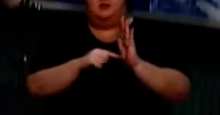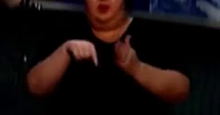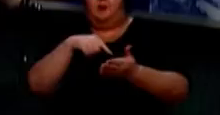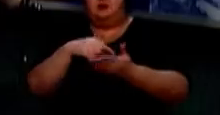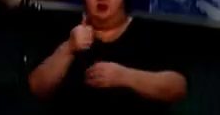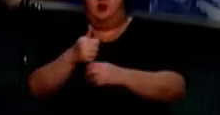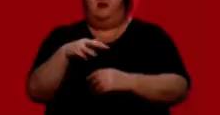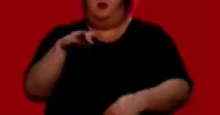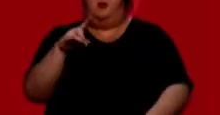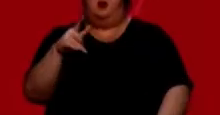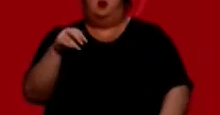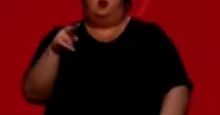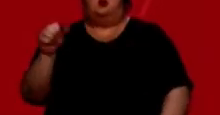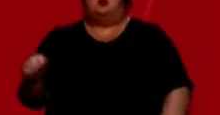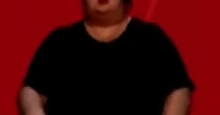Давайте послухаємо.